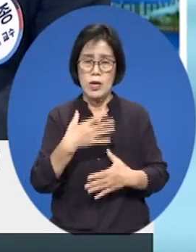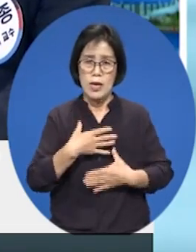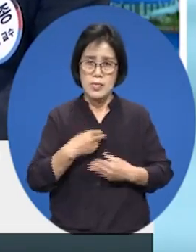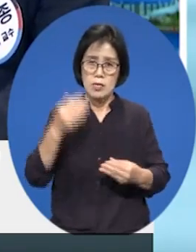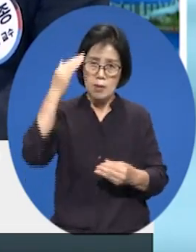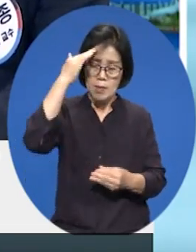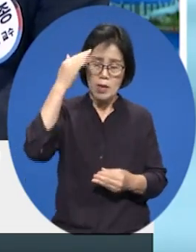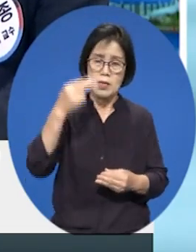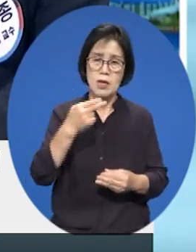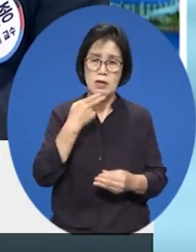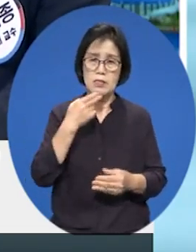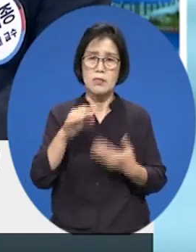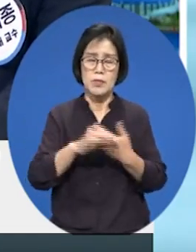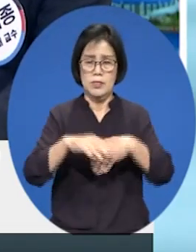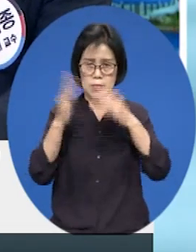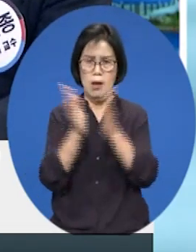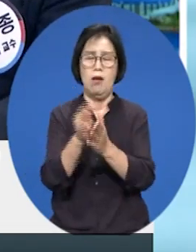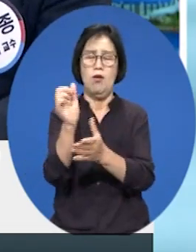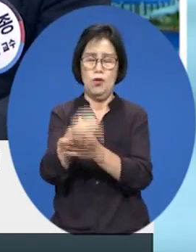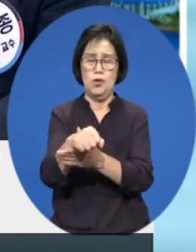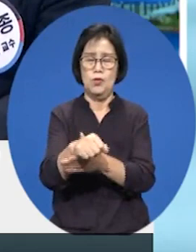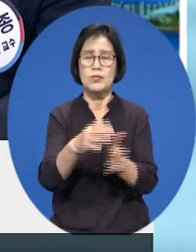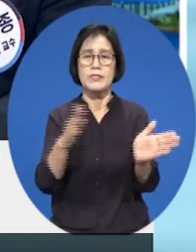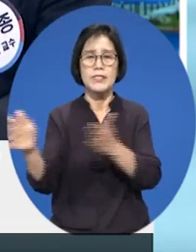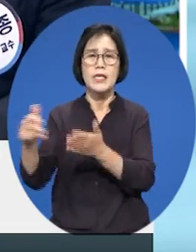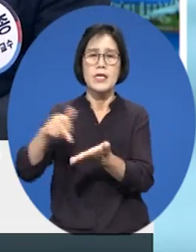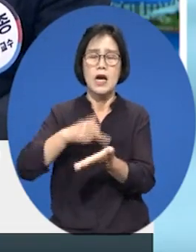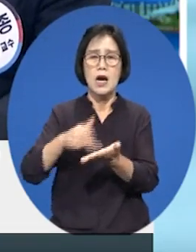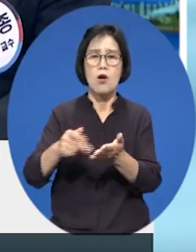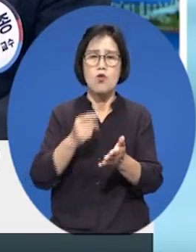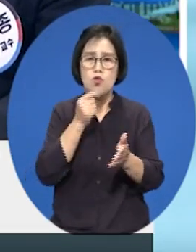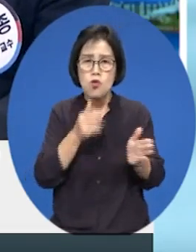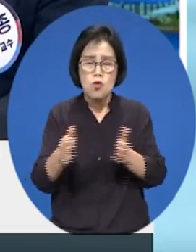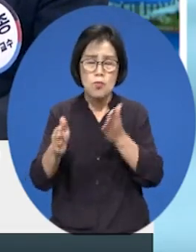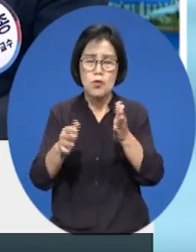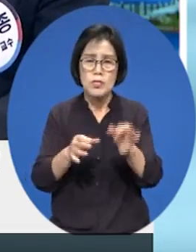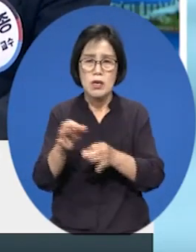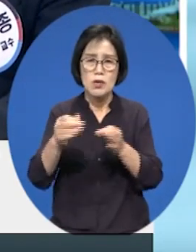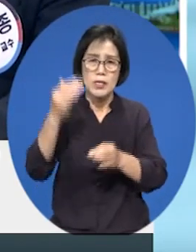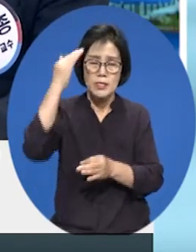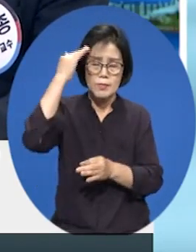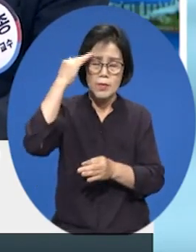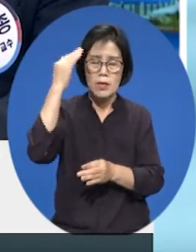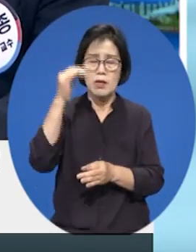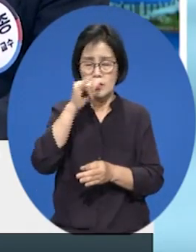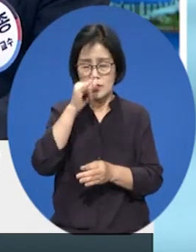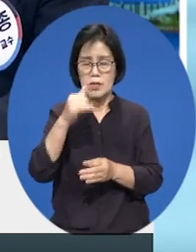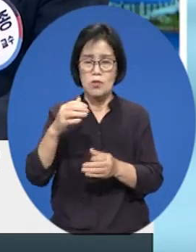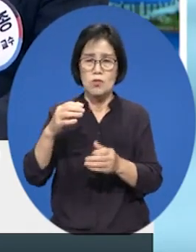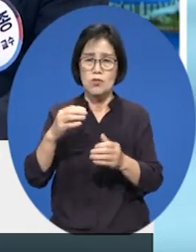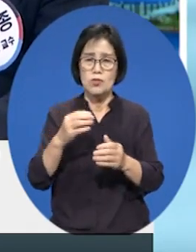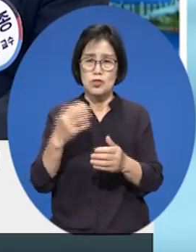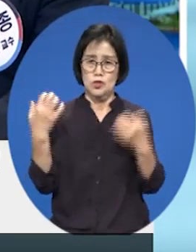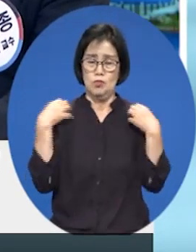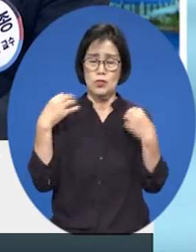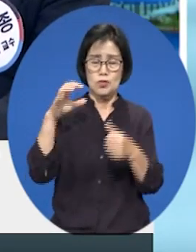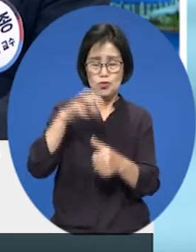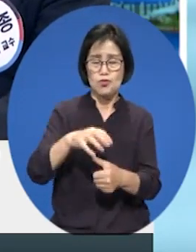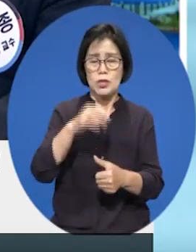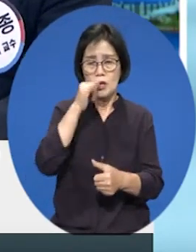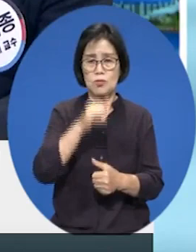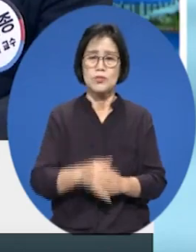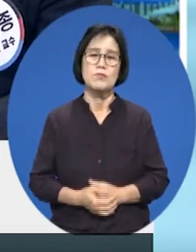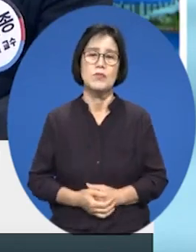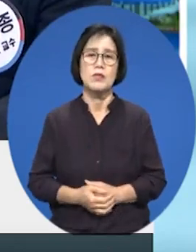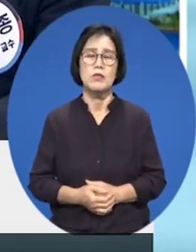방식으로 나가고 있다 가까워야 지금까지 이제 골목 상권이 에서 많이 침해가 있다고 전 정부가 이제 규제를 하고 있고 주청 절 좋은